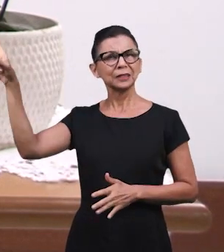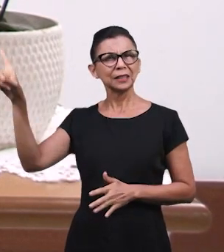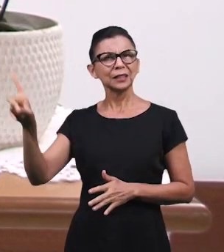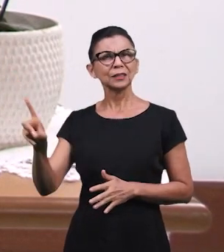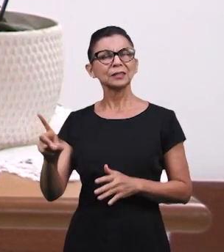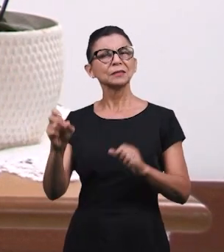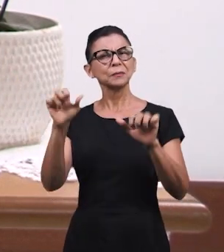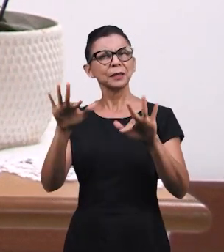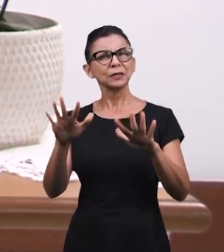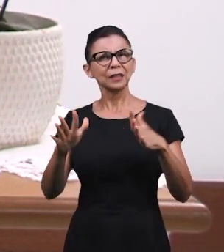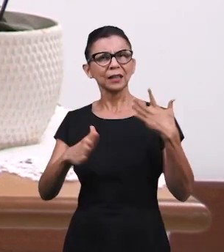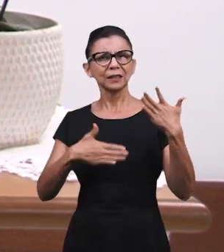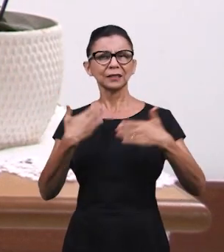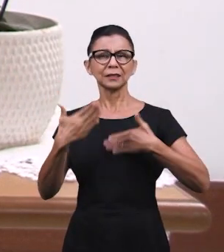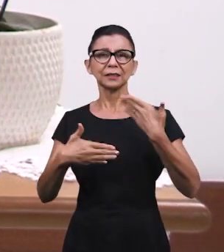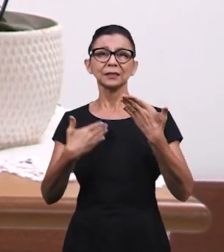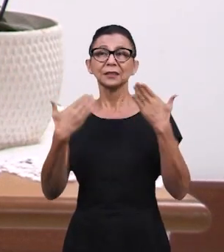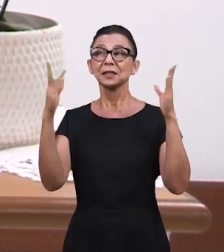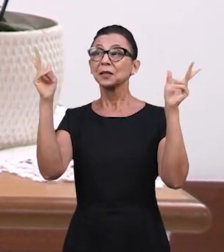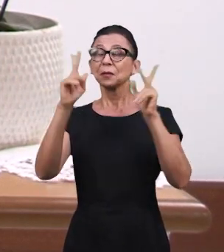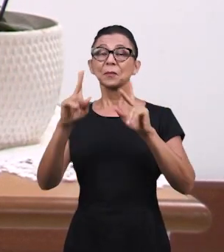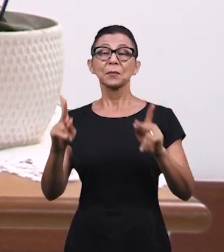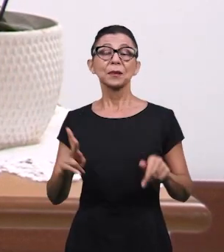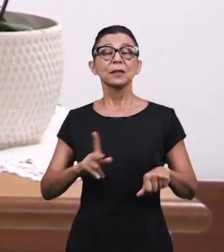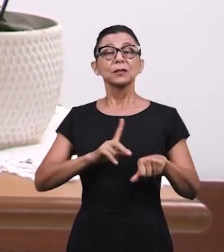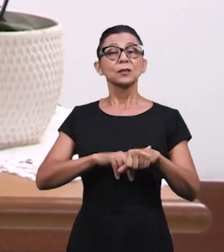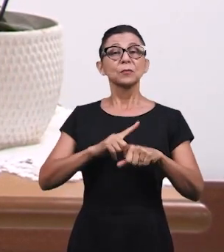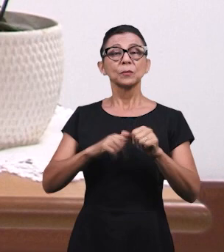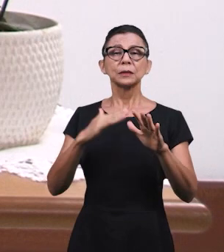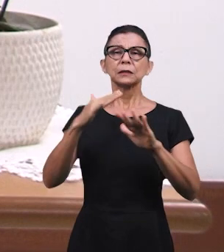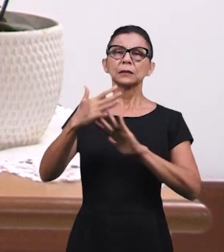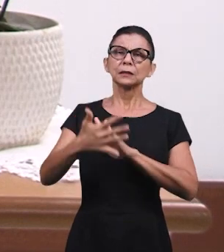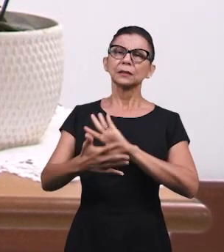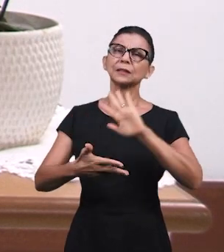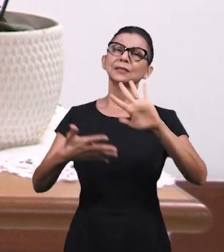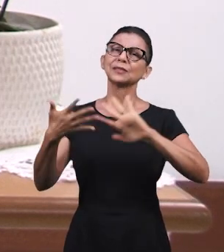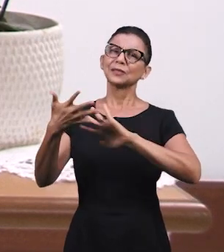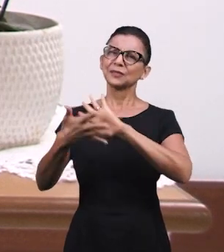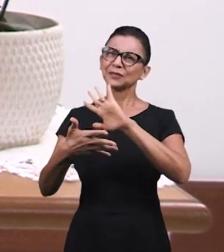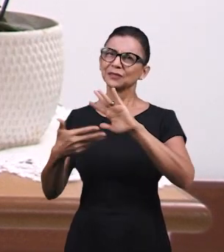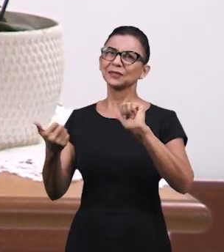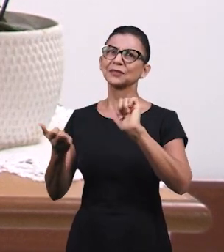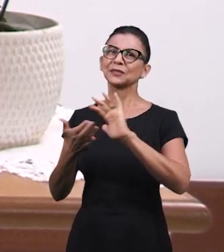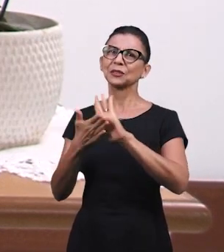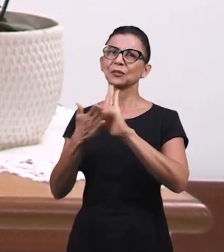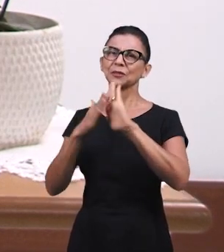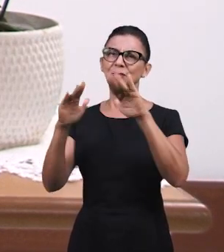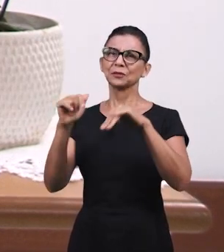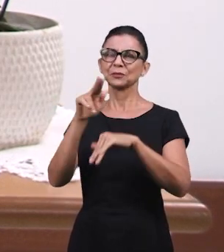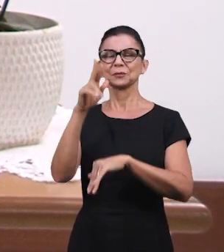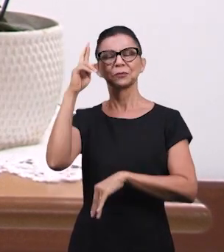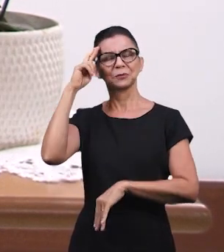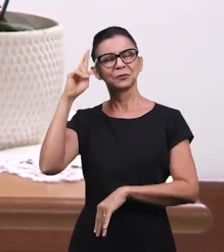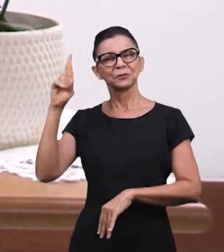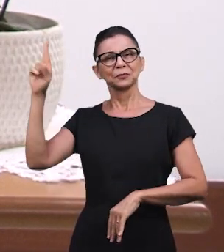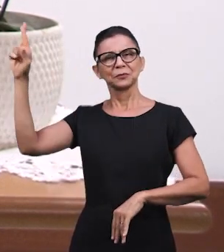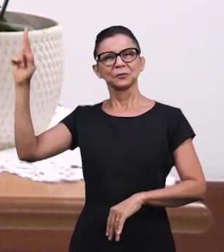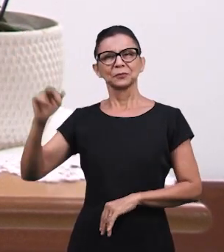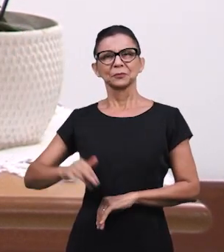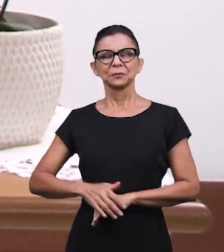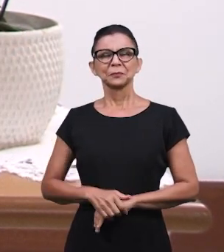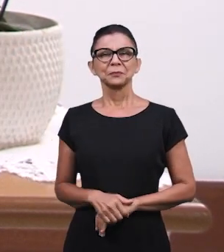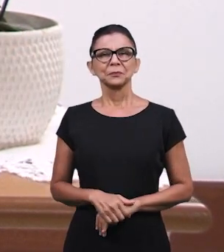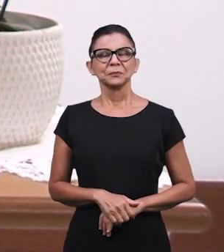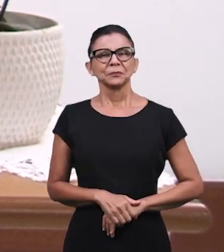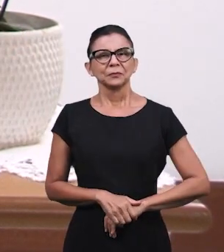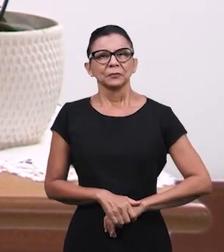это благословение радости и мира через псалмы, которые мы поем и возносим нашему Господу. В этот